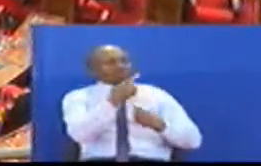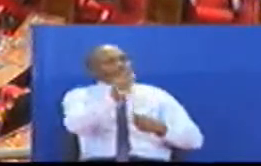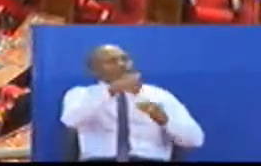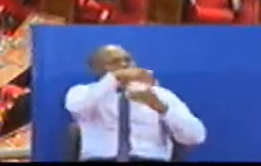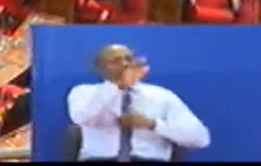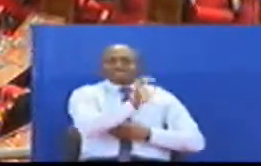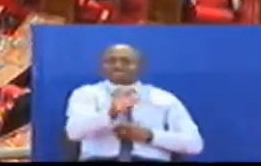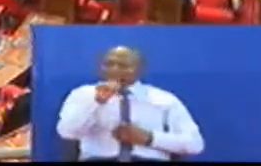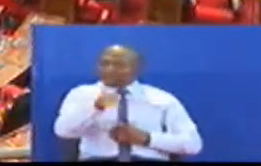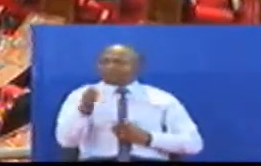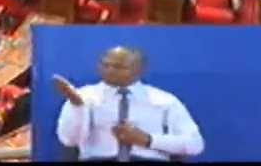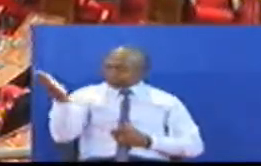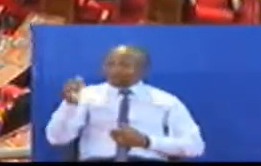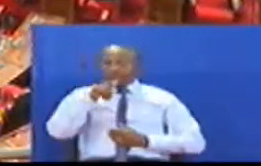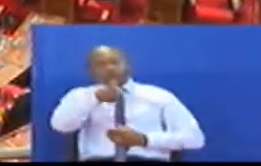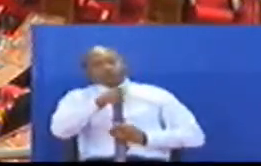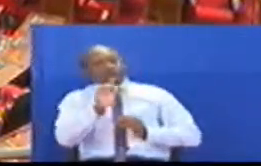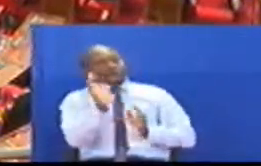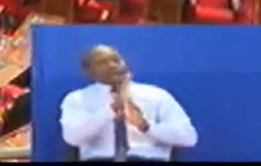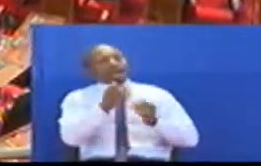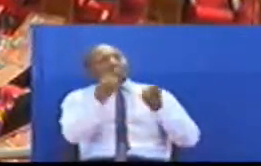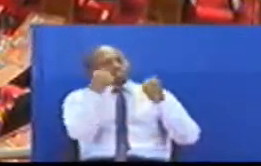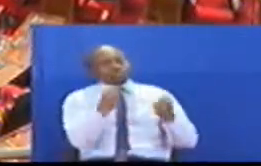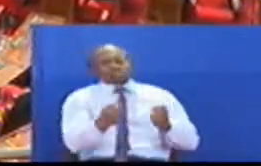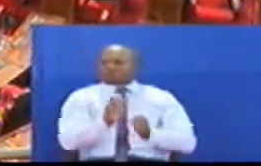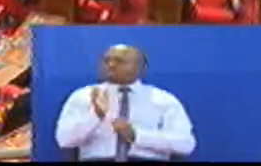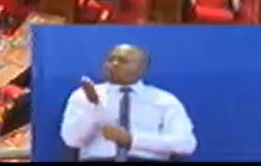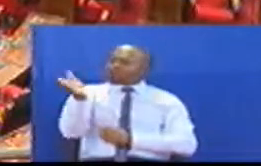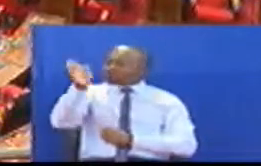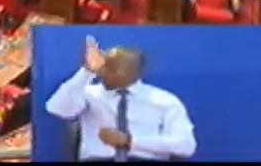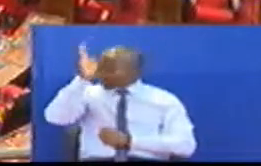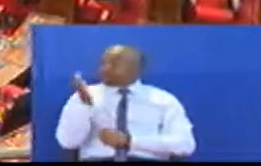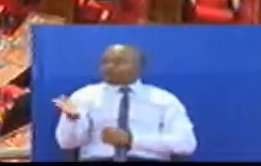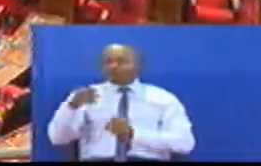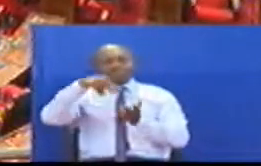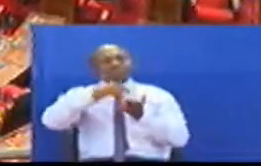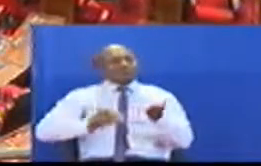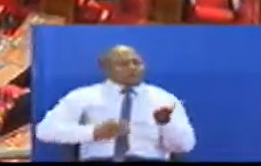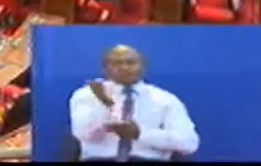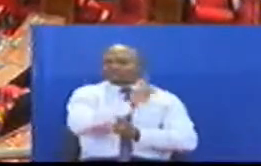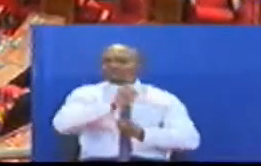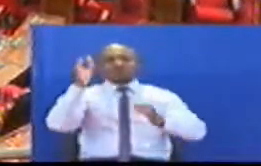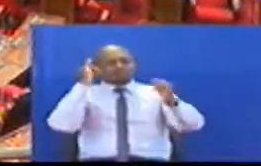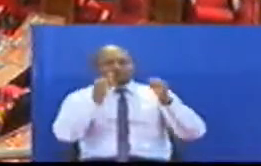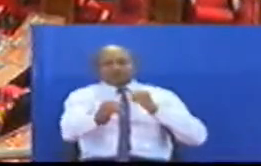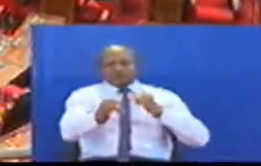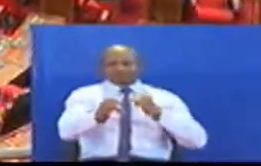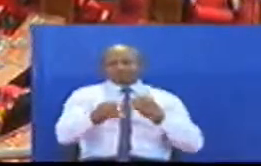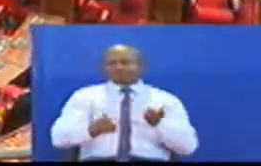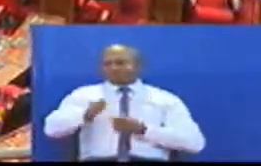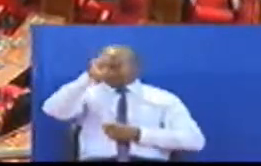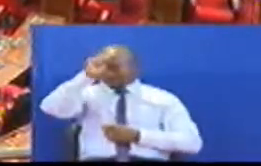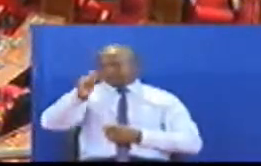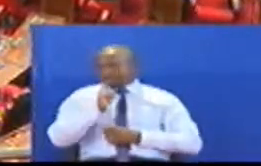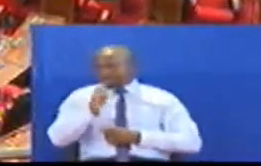chama hicho. Ndio ambao maji yanazama mamangu. Sizungumzii wewe profesa. Wewe ungesimama ungepita bila kupingwa. Mheshimiwa Spika,